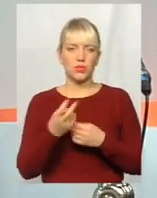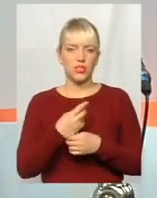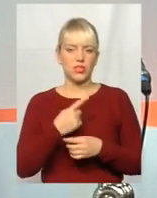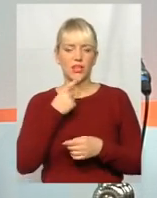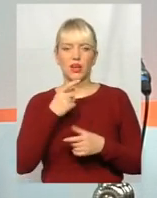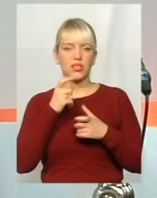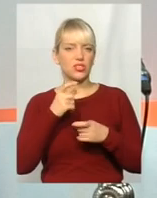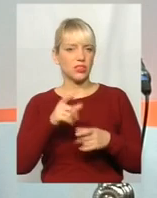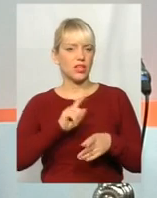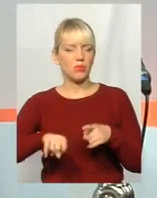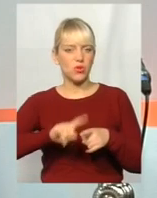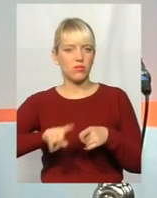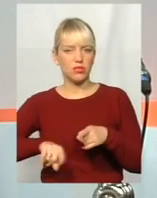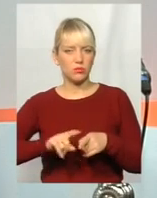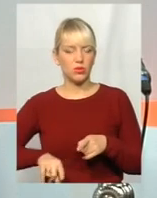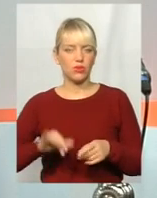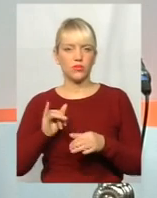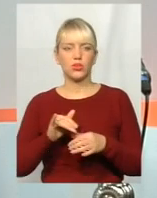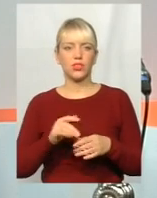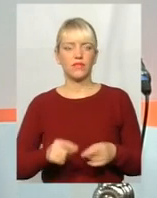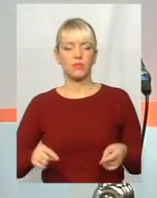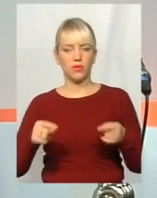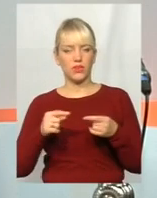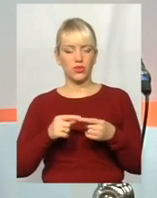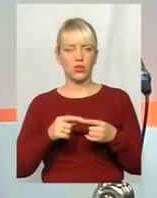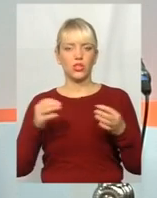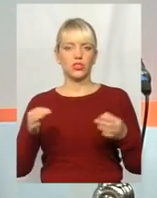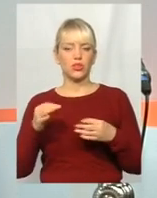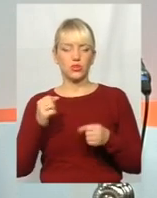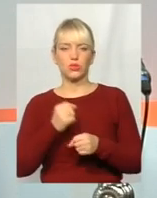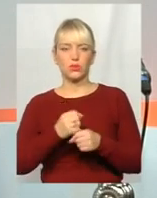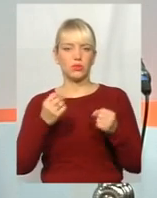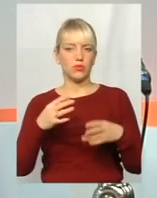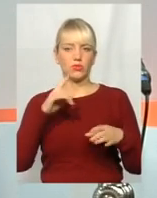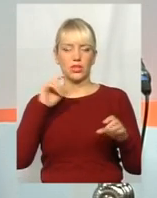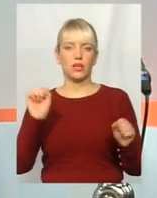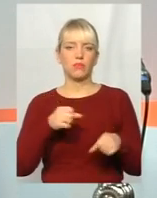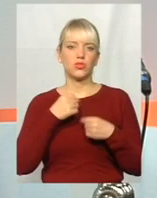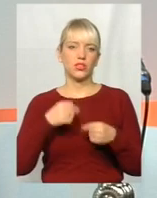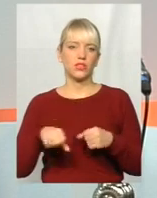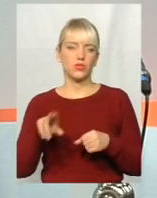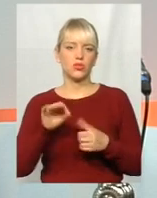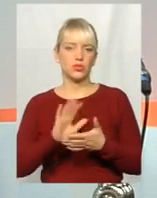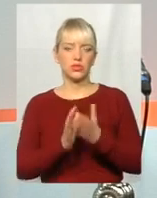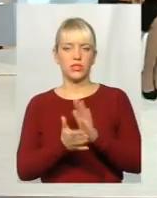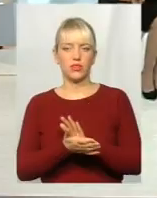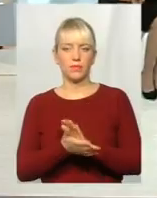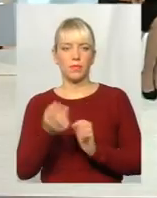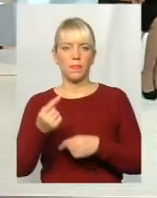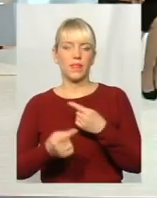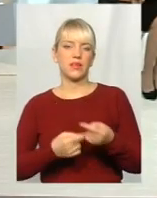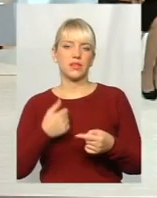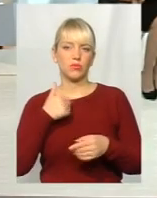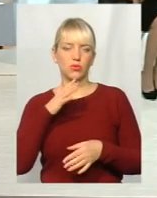далі. Відповідно, ну, цього зробити просто неможливо. Тепер щодо стану. Внаслідок,